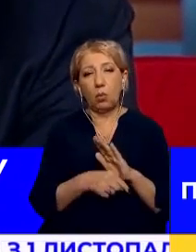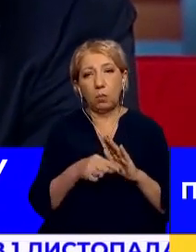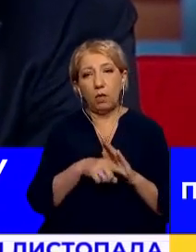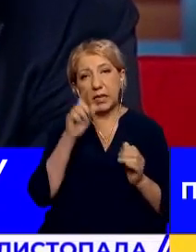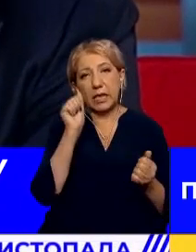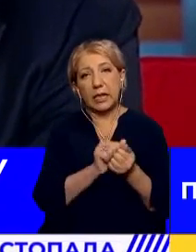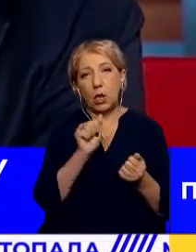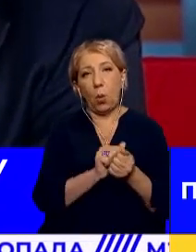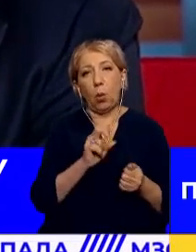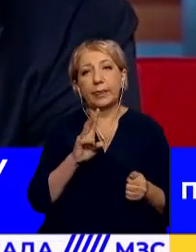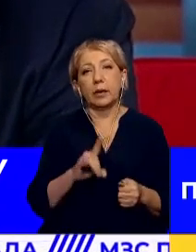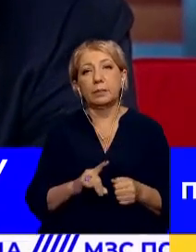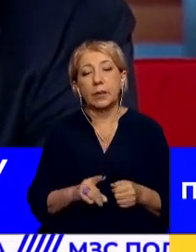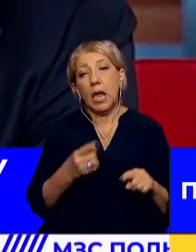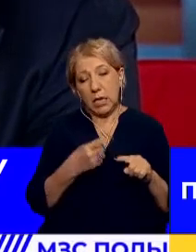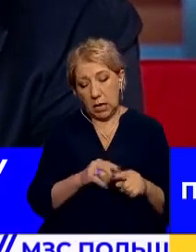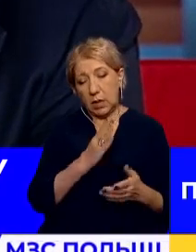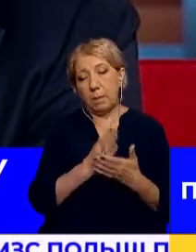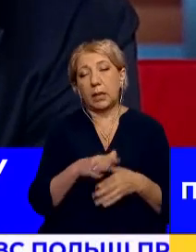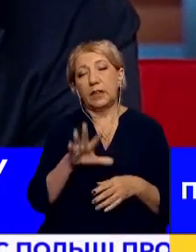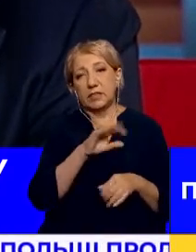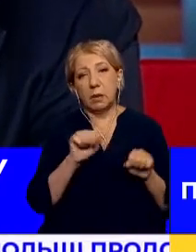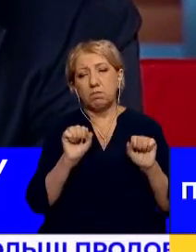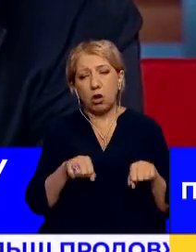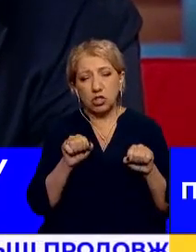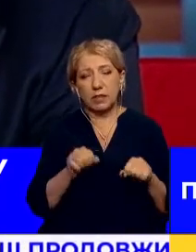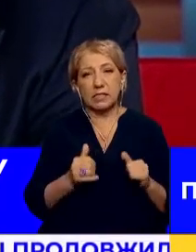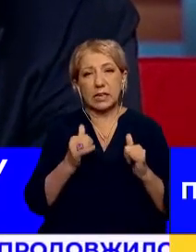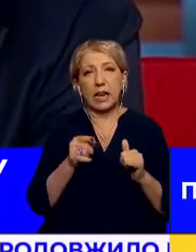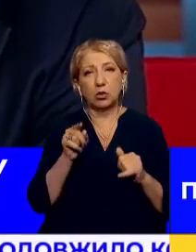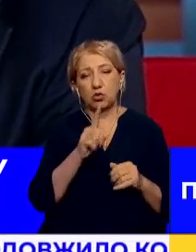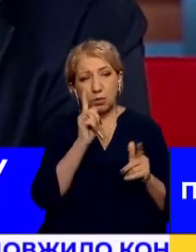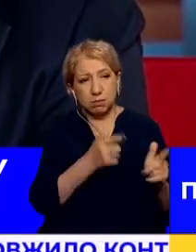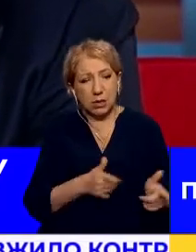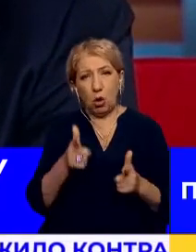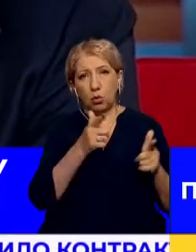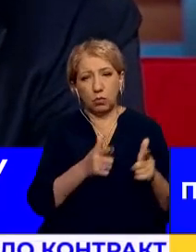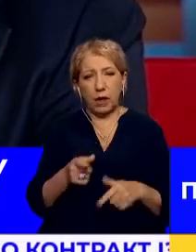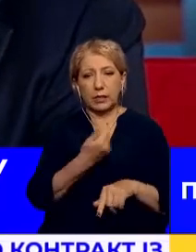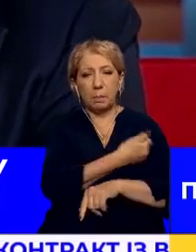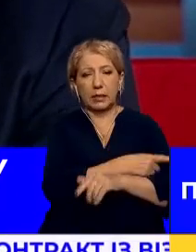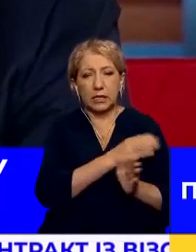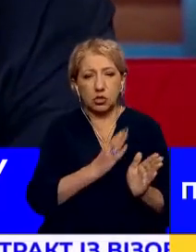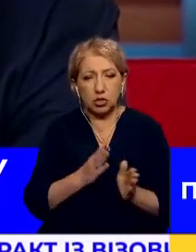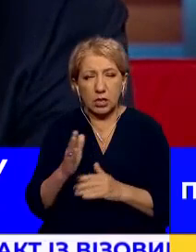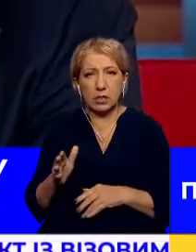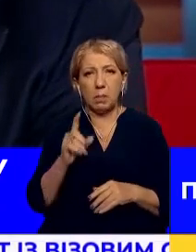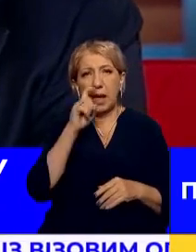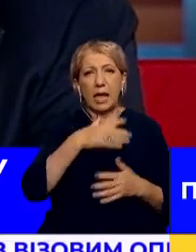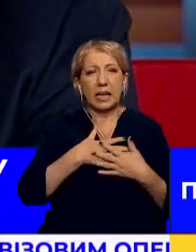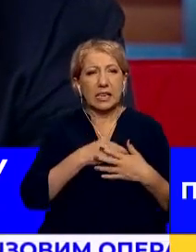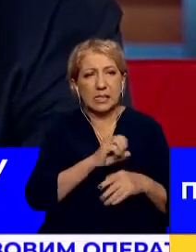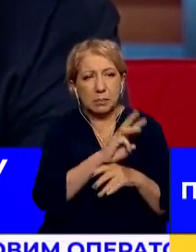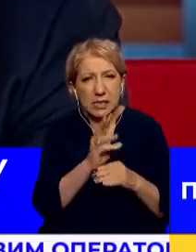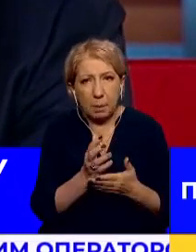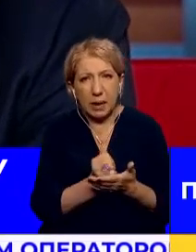ідіоти, які мали всі абсолютно можливості для того, щоб підготувати медичну систему і киснем